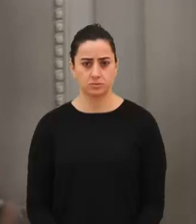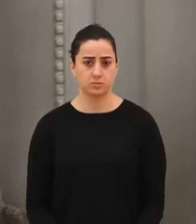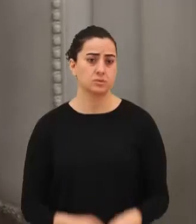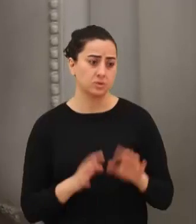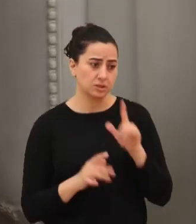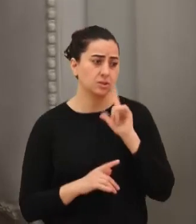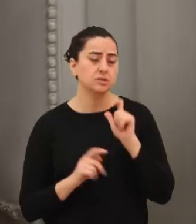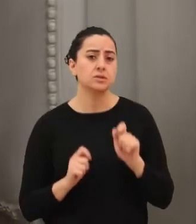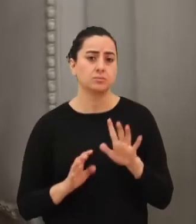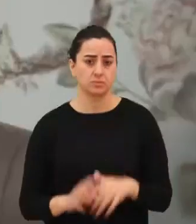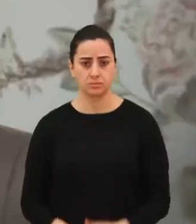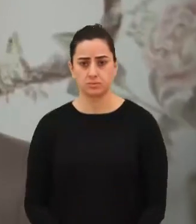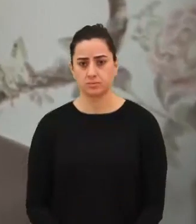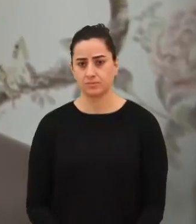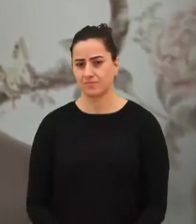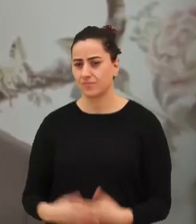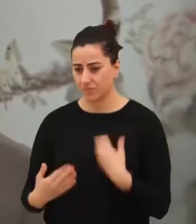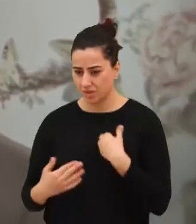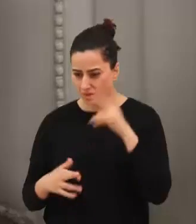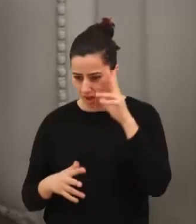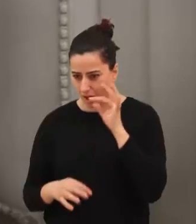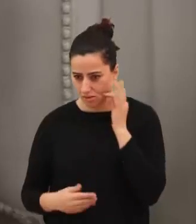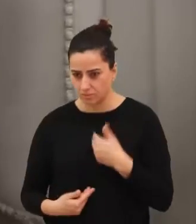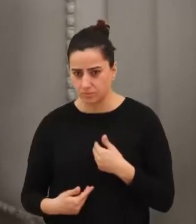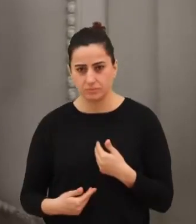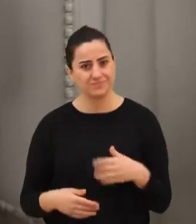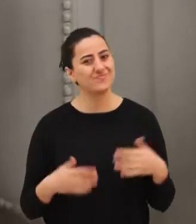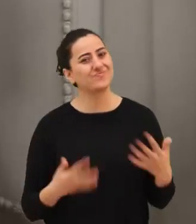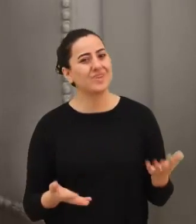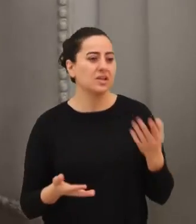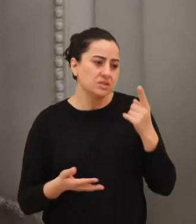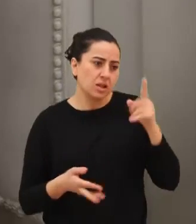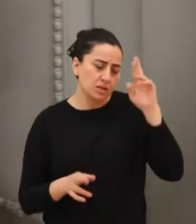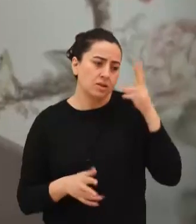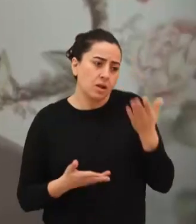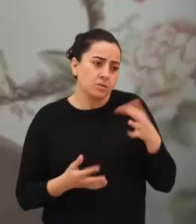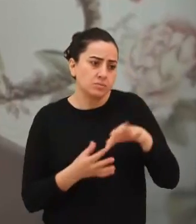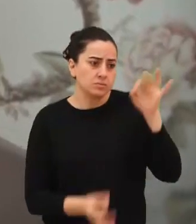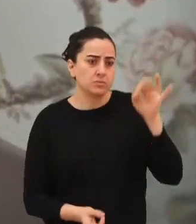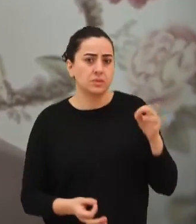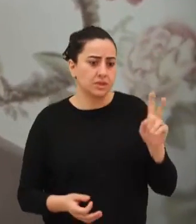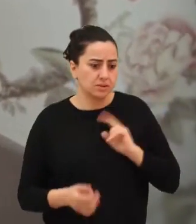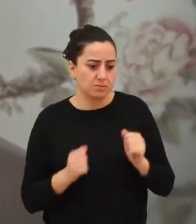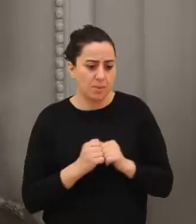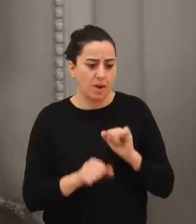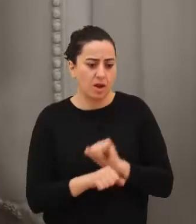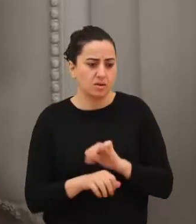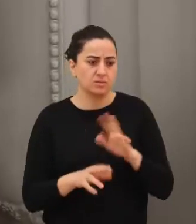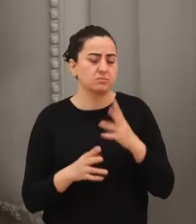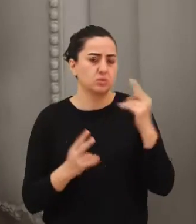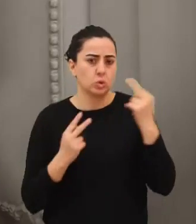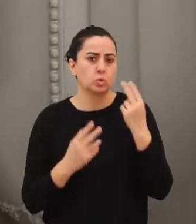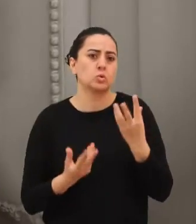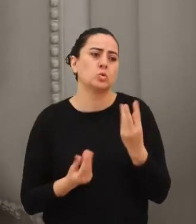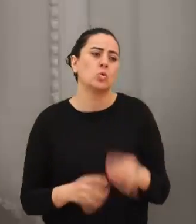yüzden sakın sesini çıkartma tamam mı? Yabancı bir adam mı? Yani sonuçta sen bir yabancısın. Ve burada ikimizin kilitli kaldığını görürse